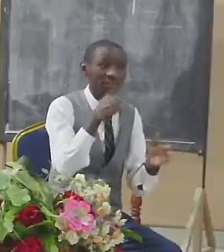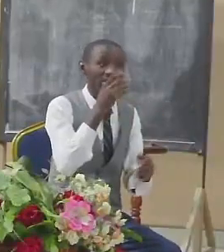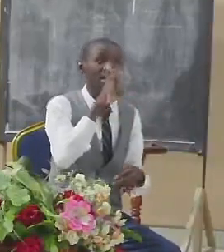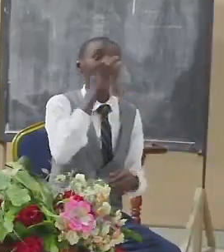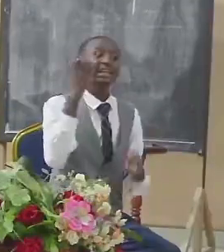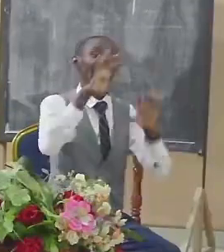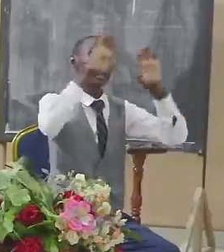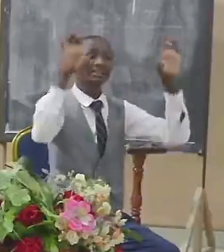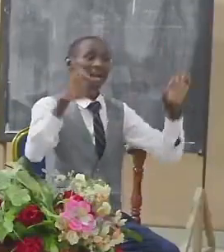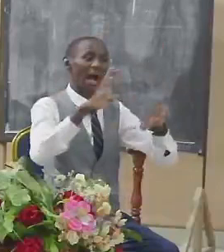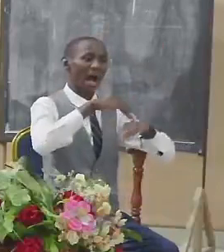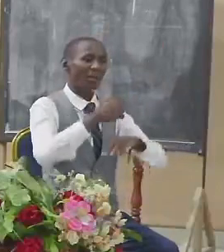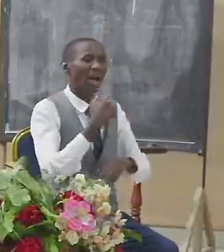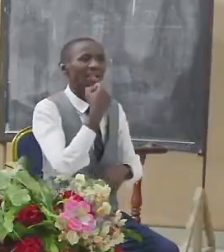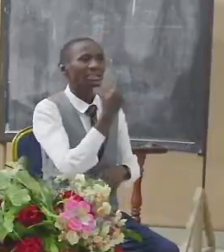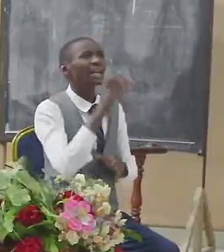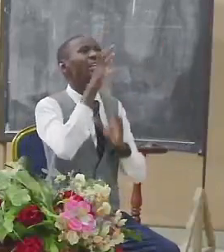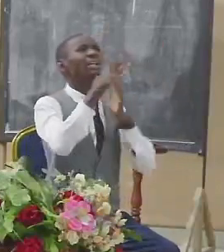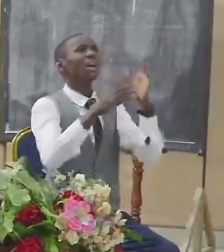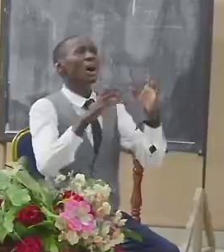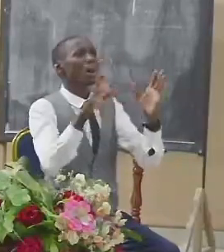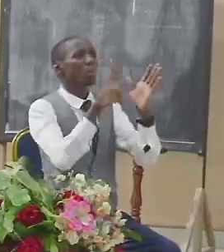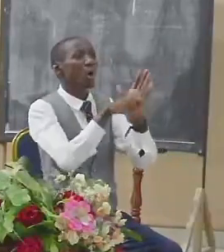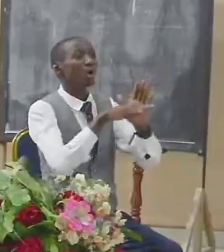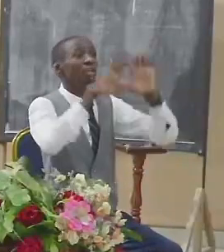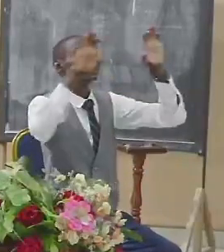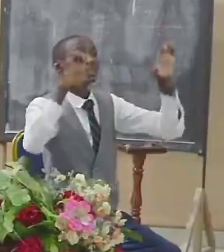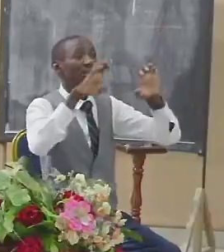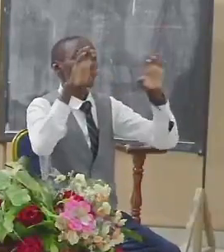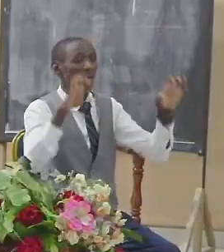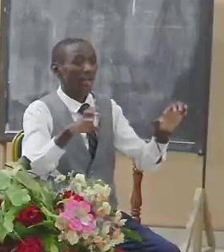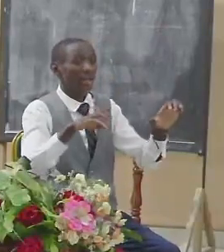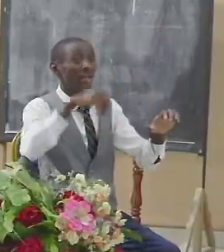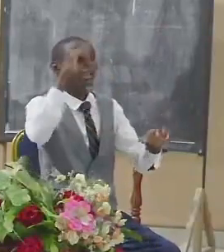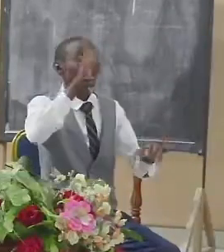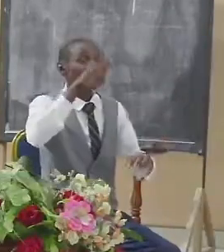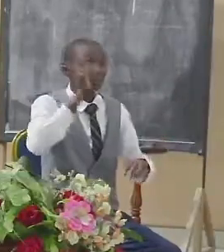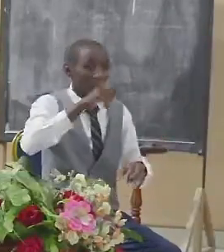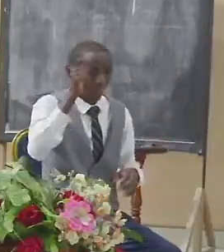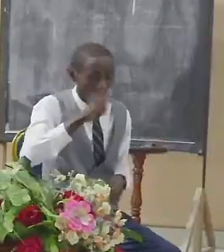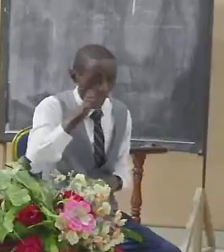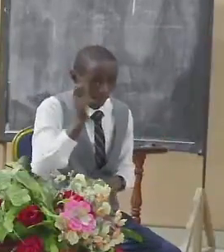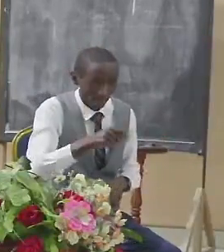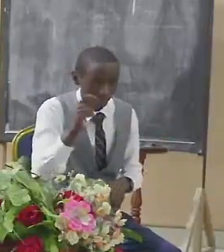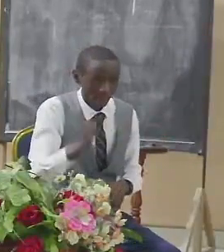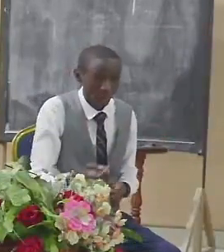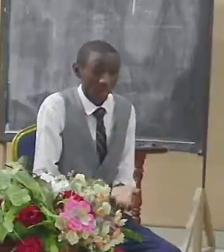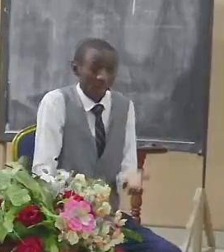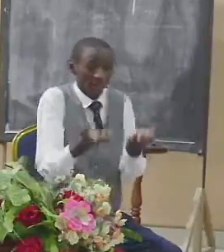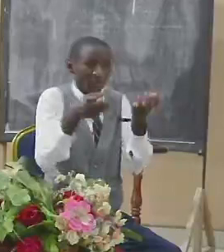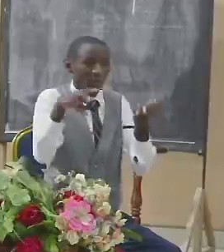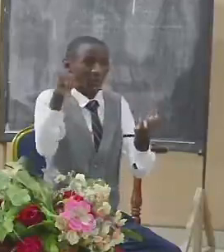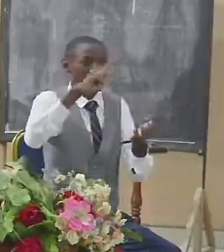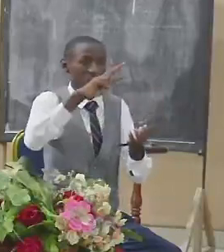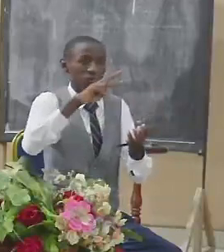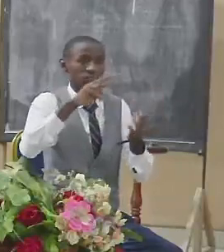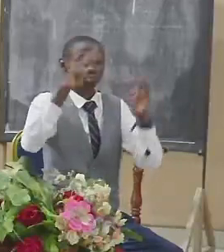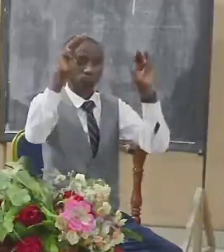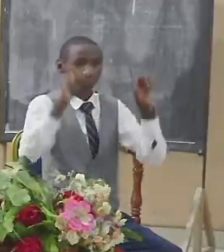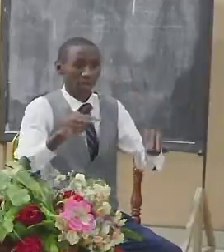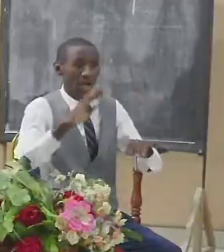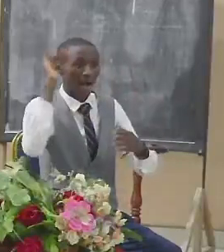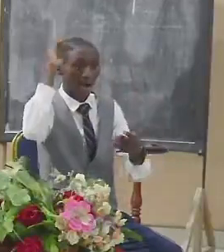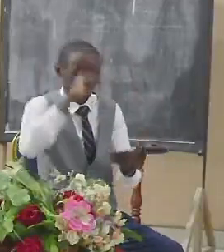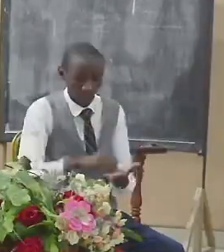milele. Na akalalamika mlango wa milele. Il faut lever vos lèvres. Inafaa kuinua visingiti vyenu. Mais là ils ont dit.